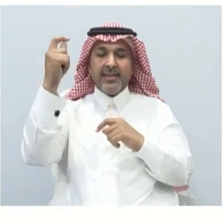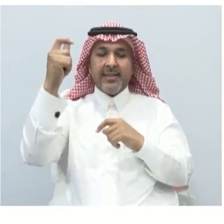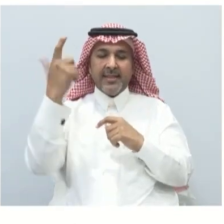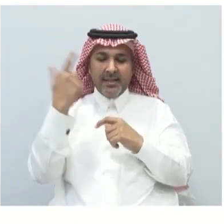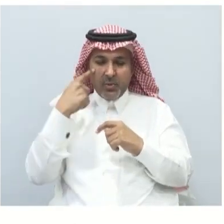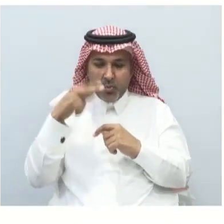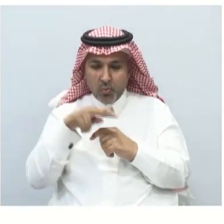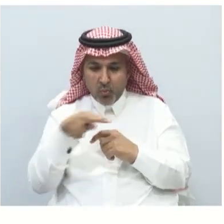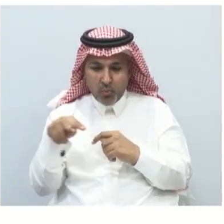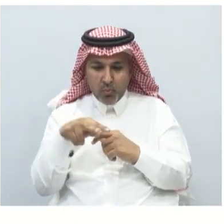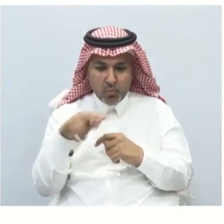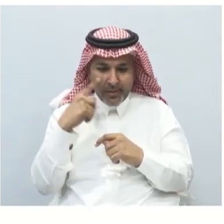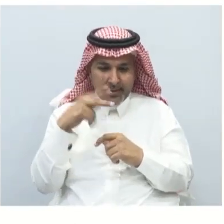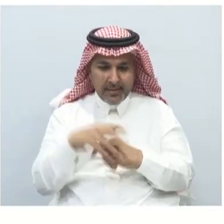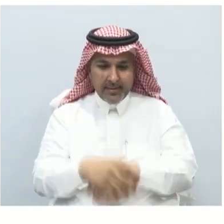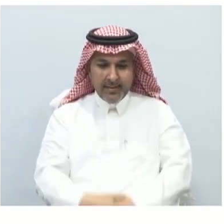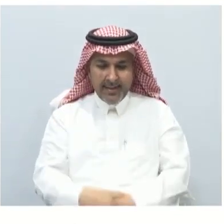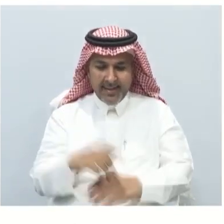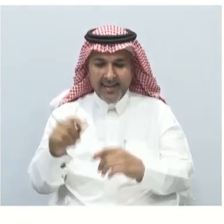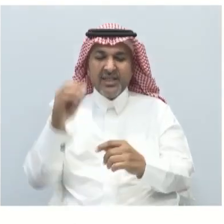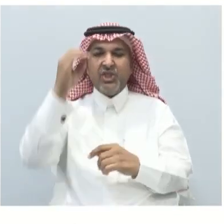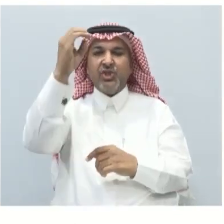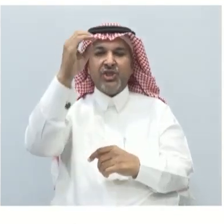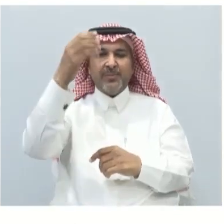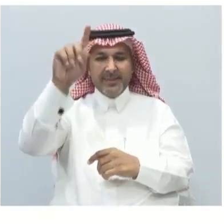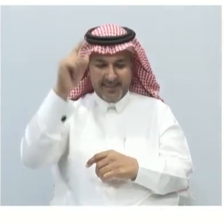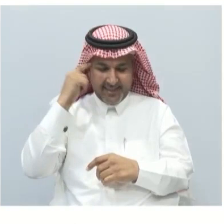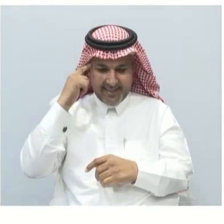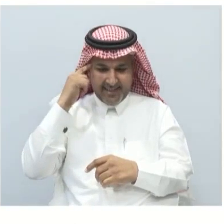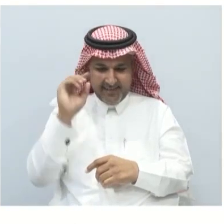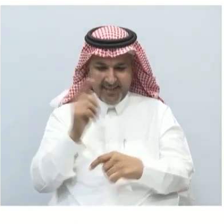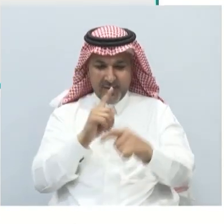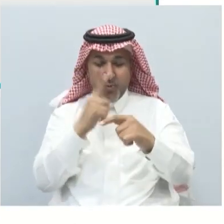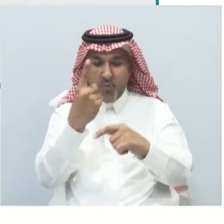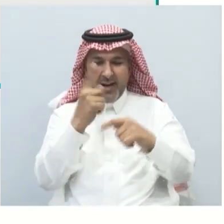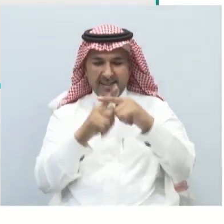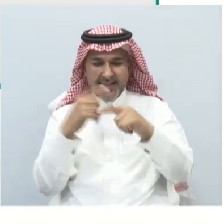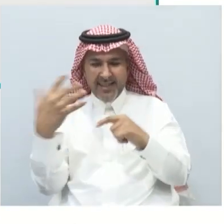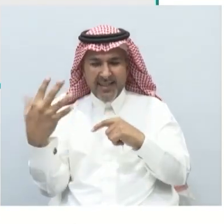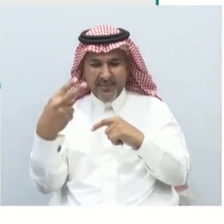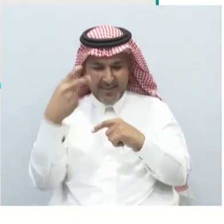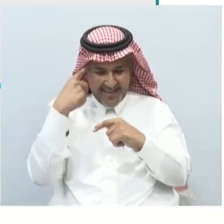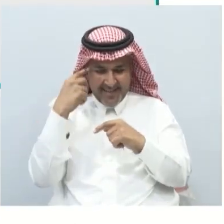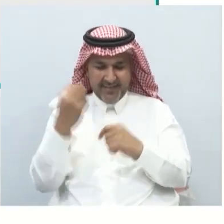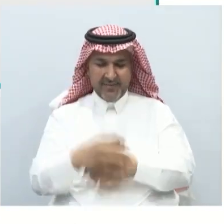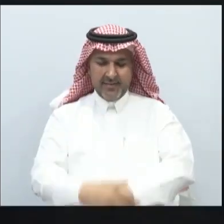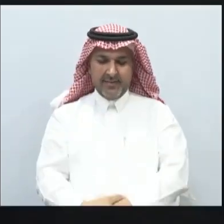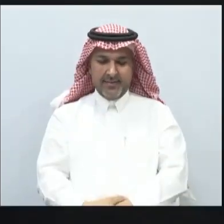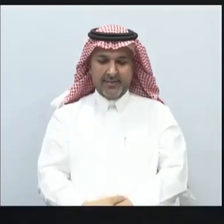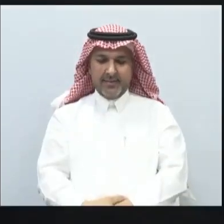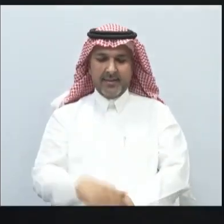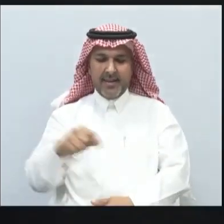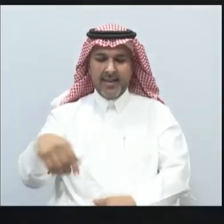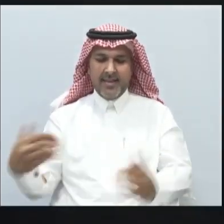الذي يمثل هذه النسبه طبعا هو الجواب جيم كما هو ظاهر امامنا وبذلك يعني يكون بحمد الله تعالى